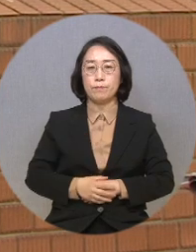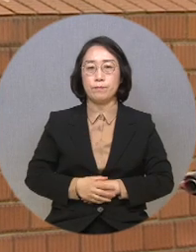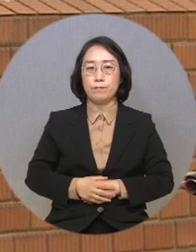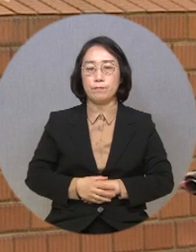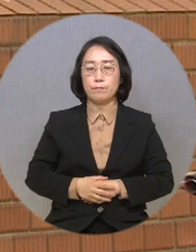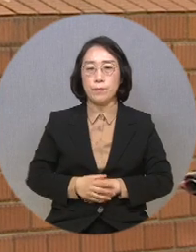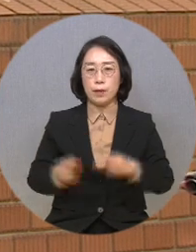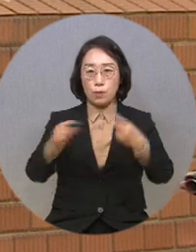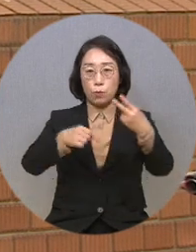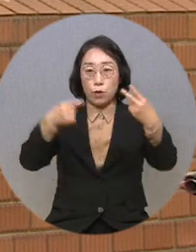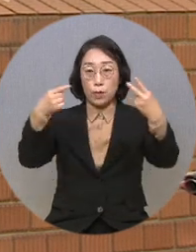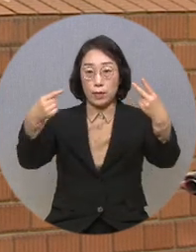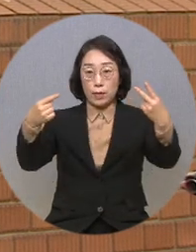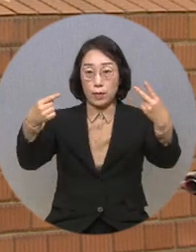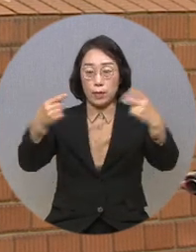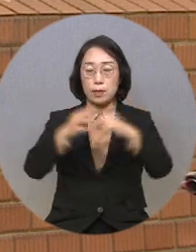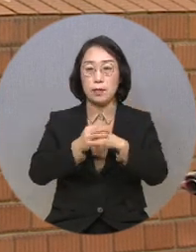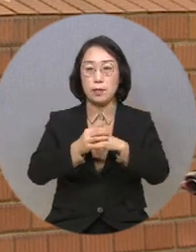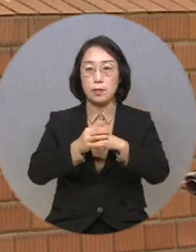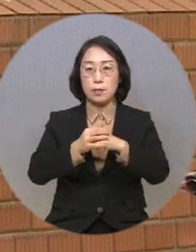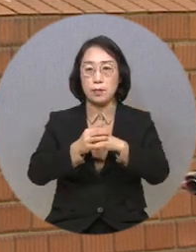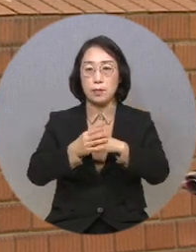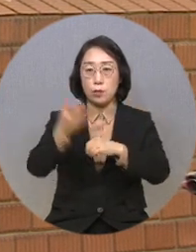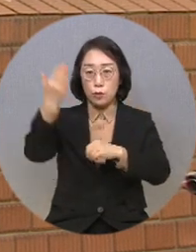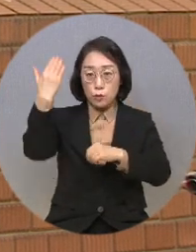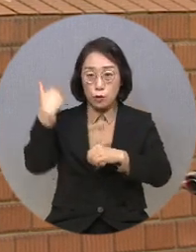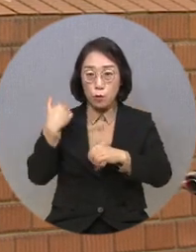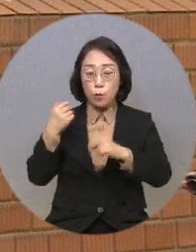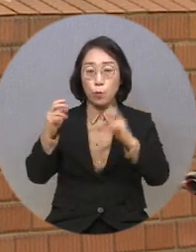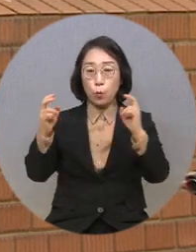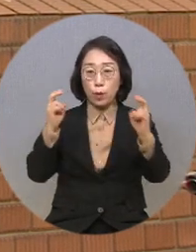네. 2월 1일 전 용역회사